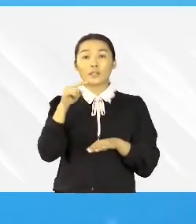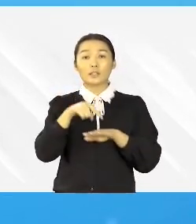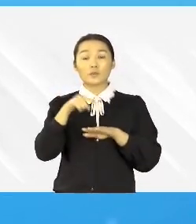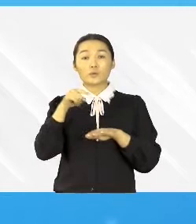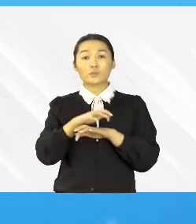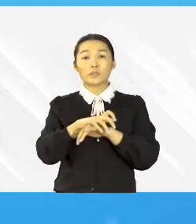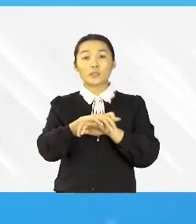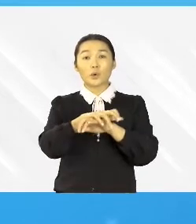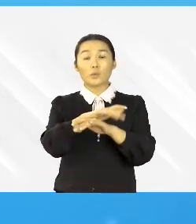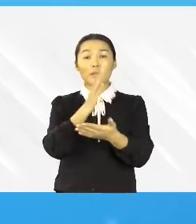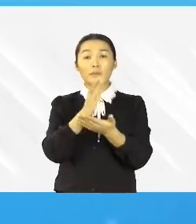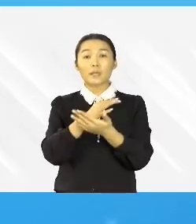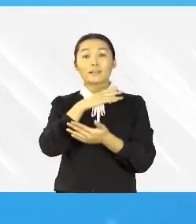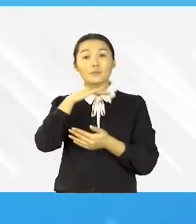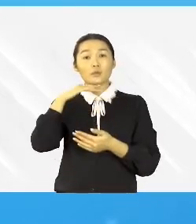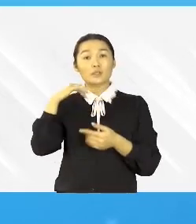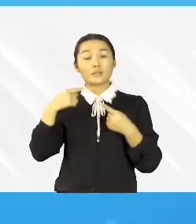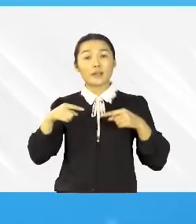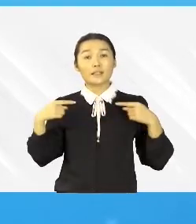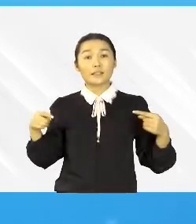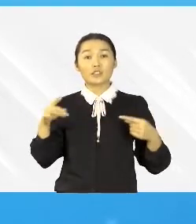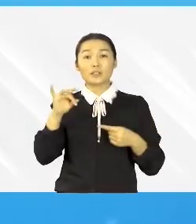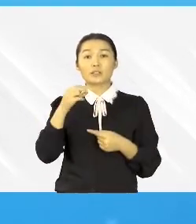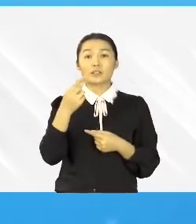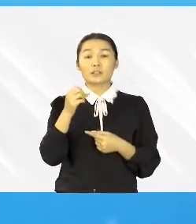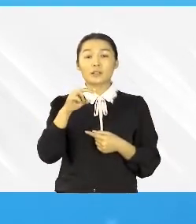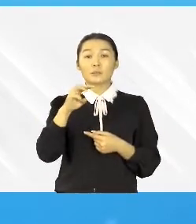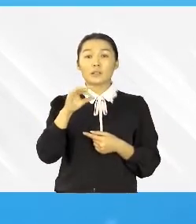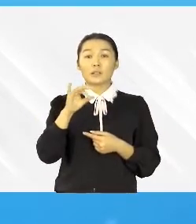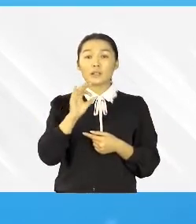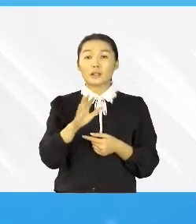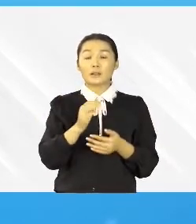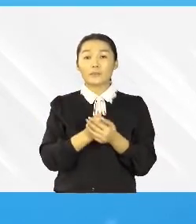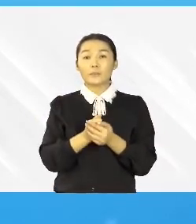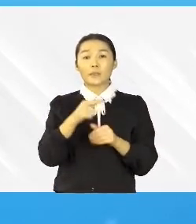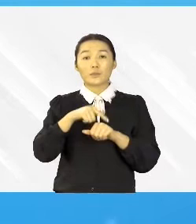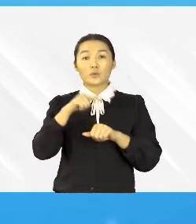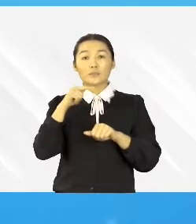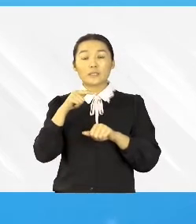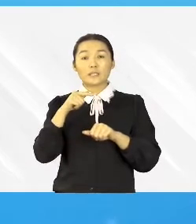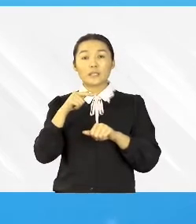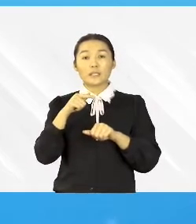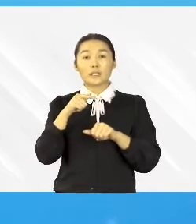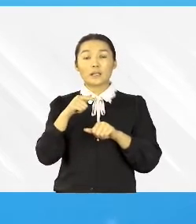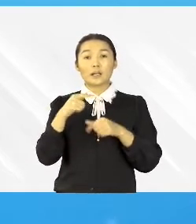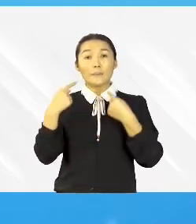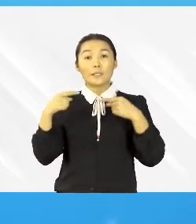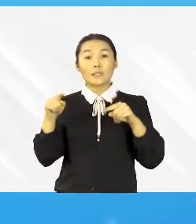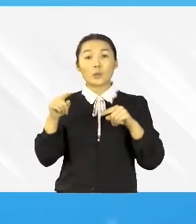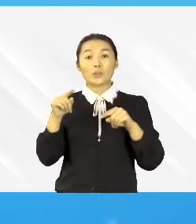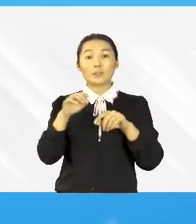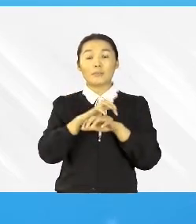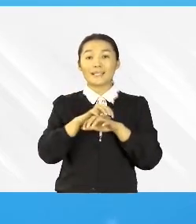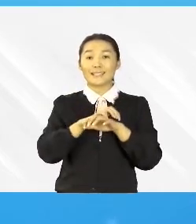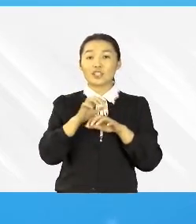насекомых имеются множество различных рецепторов, чувствительных к определенным раздражителям.